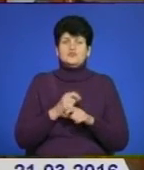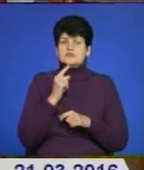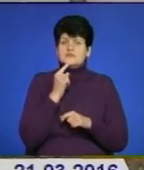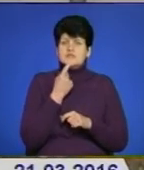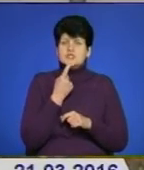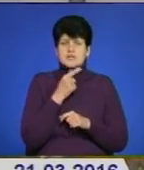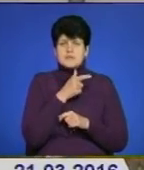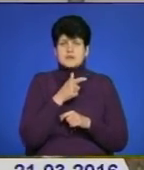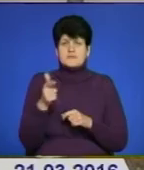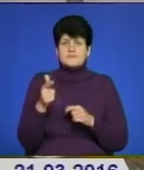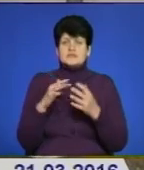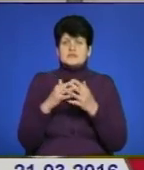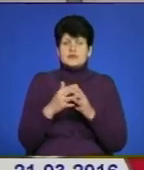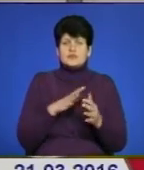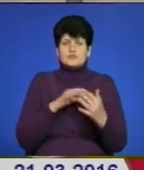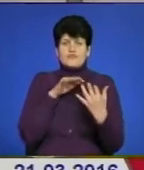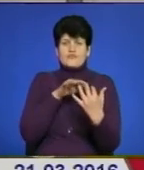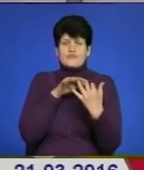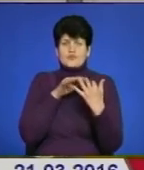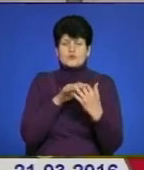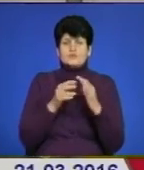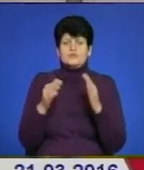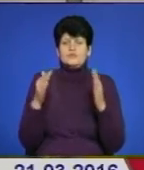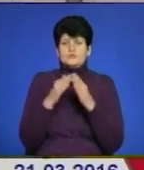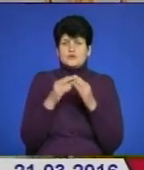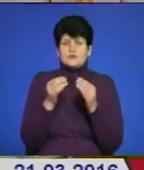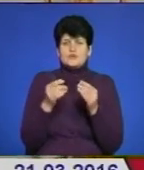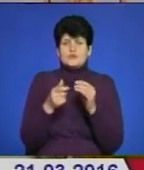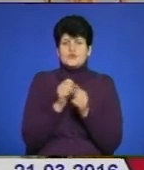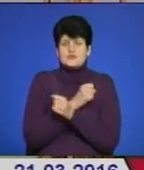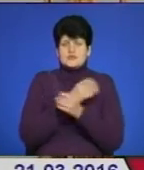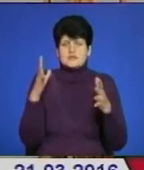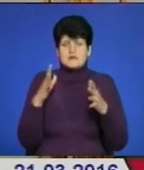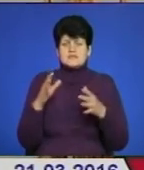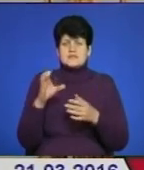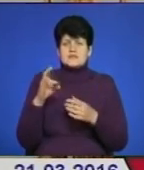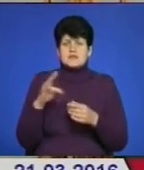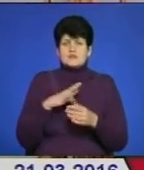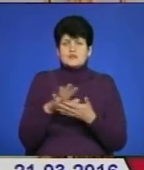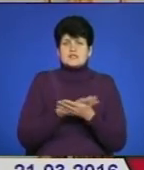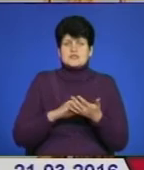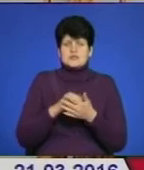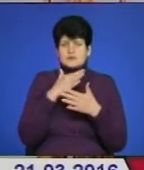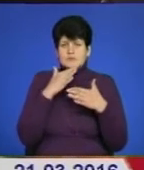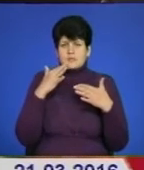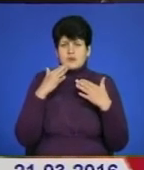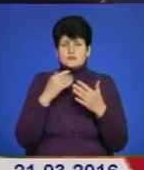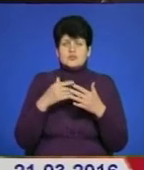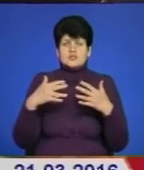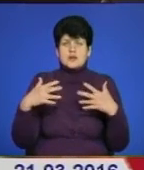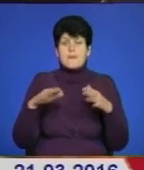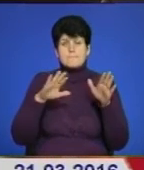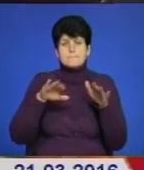період. Через село проходив фронт, у помешканні розірвався снаряд. Були знищені найцінніші речі – бібліотека.